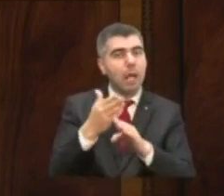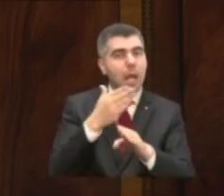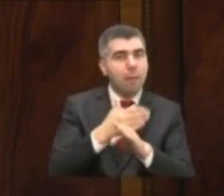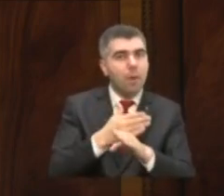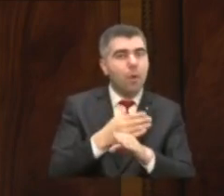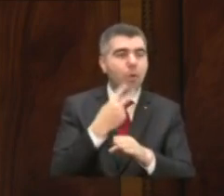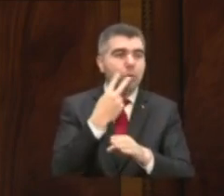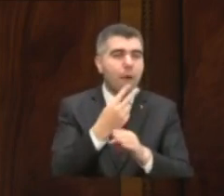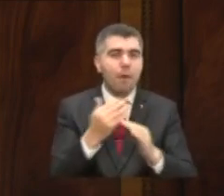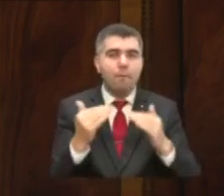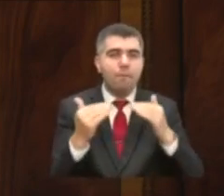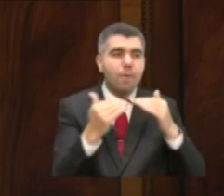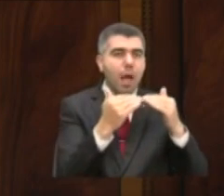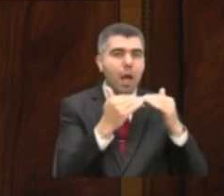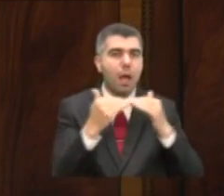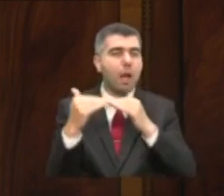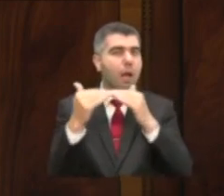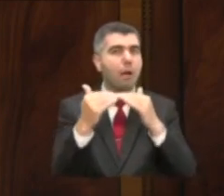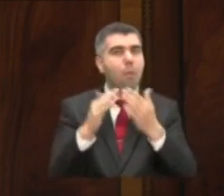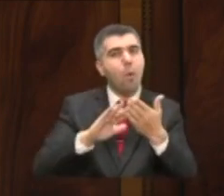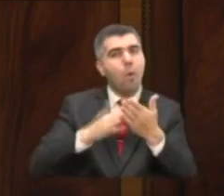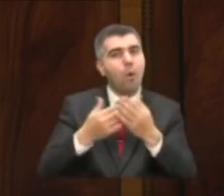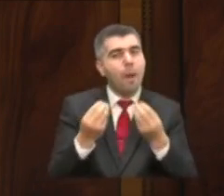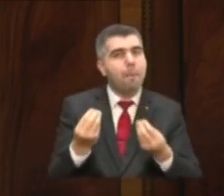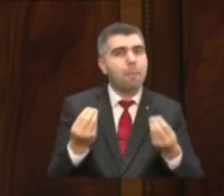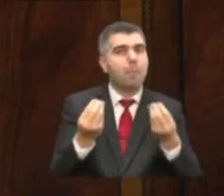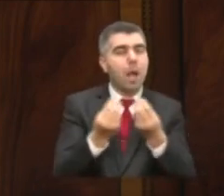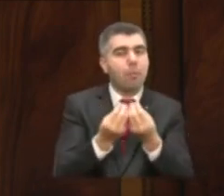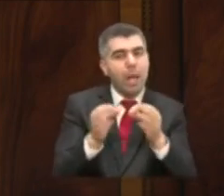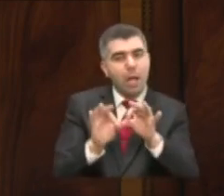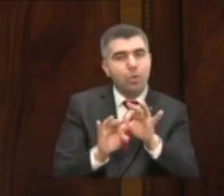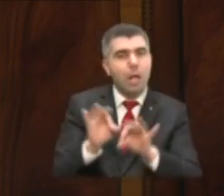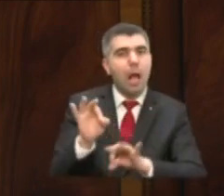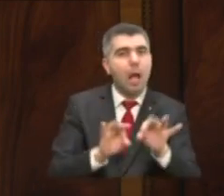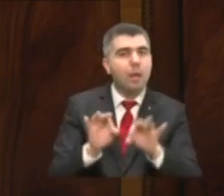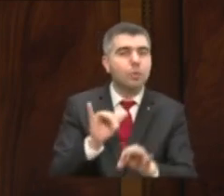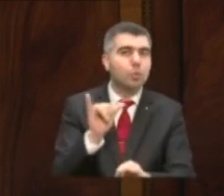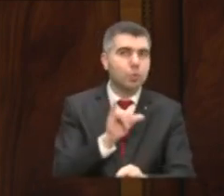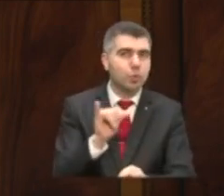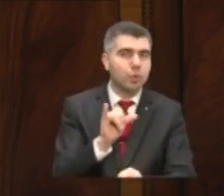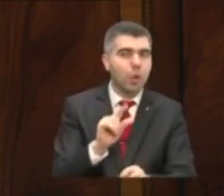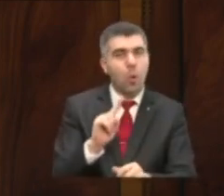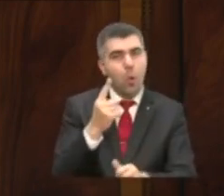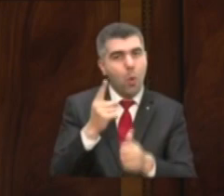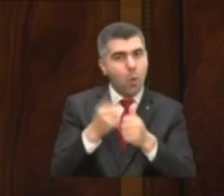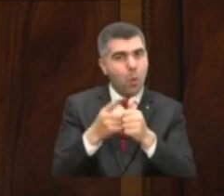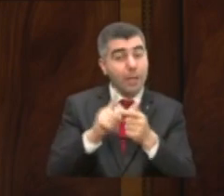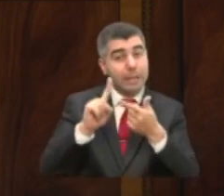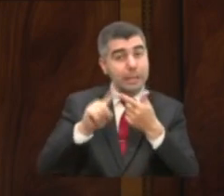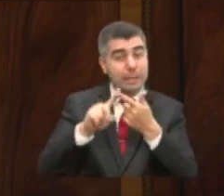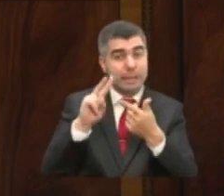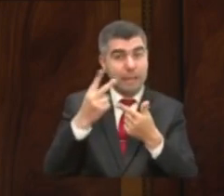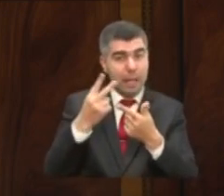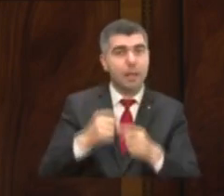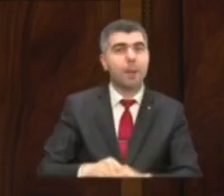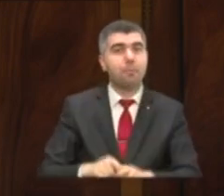تصور دقيق متوافق عليه مع مختلف الشركاء حول الاجراءات اللي غادي نديروا. هذه النقطه الاولى. النقطه الثانيه، هذه